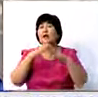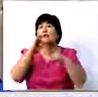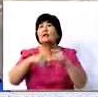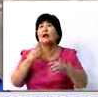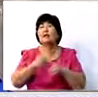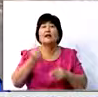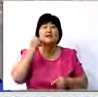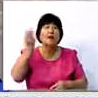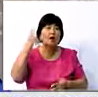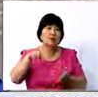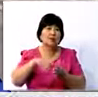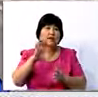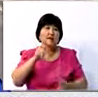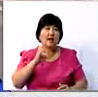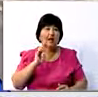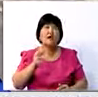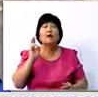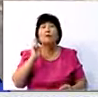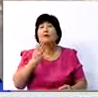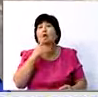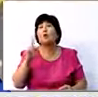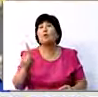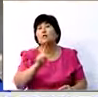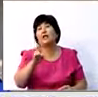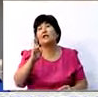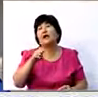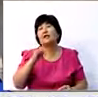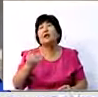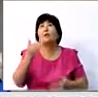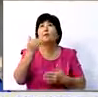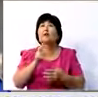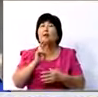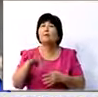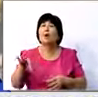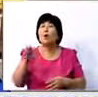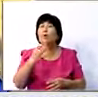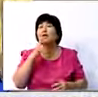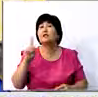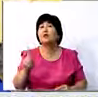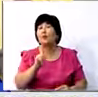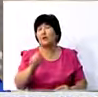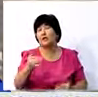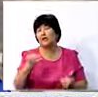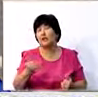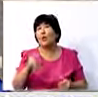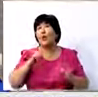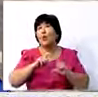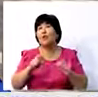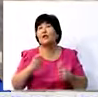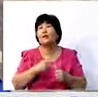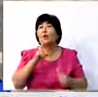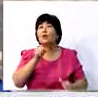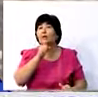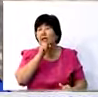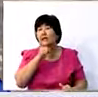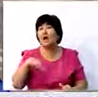легендарного древнего города Саганах, посетили музей Нартая. В программе также посещение областного историко-краеведческого музея, университета имени